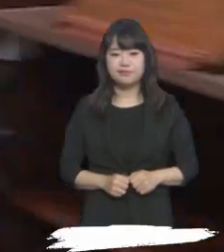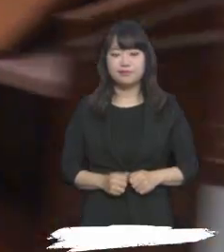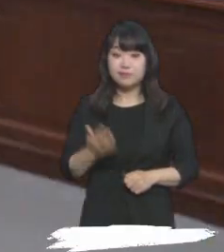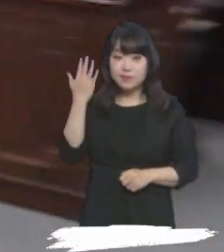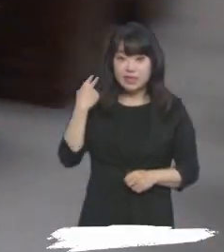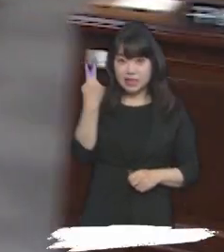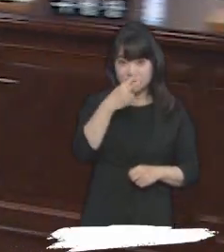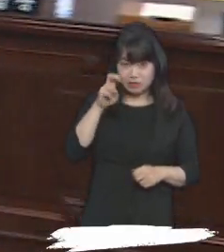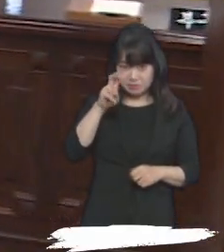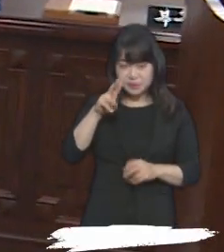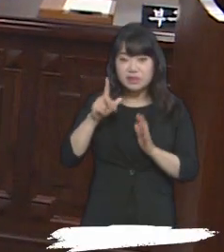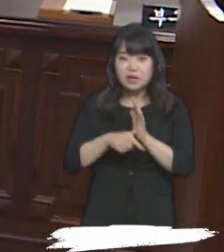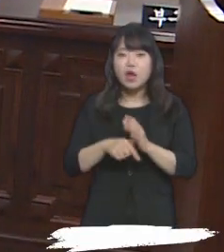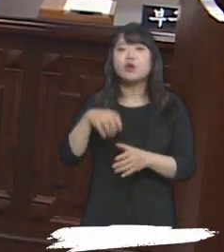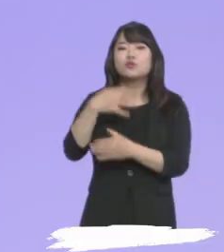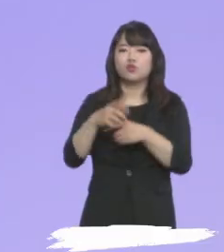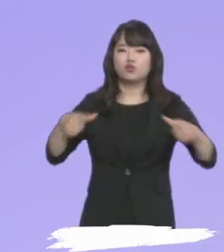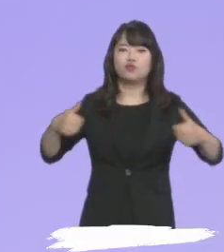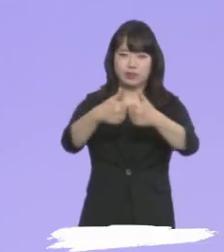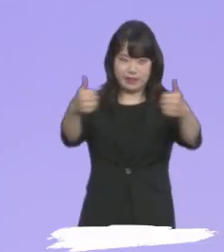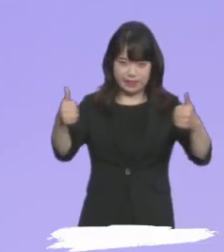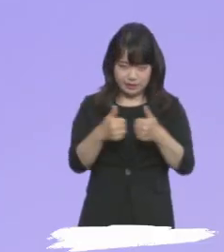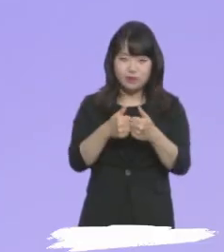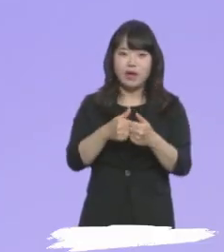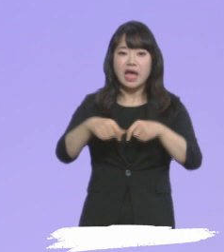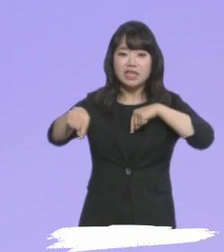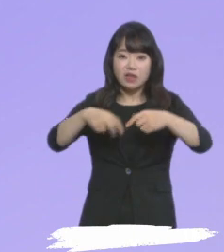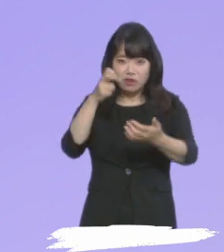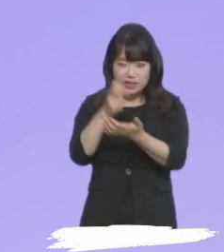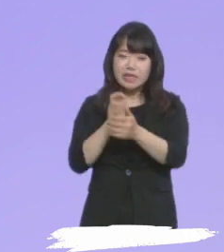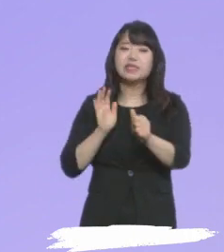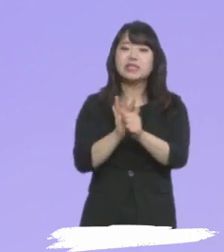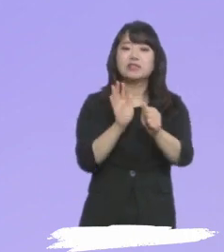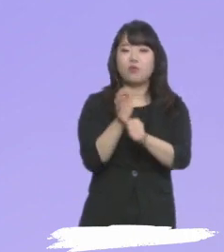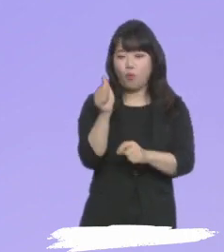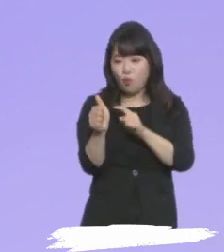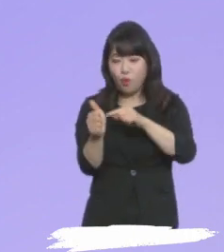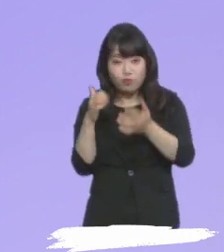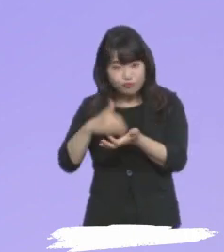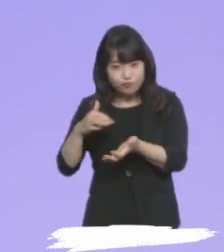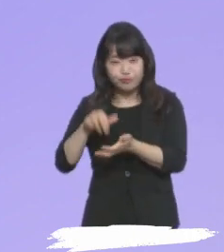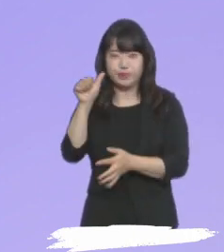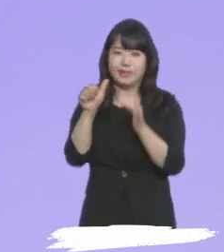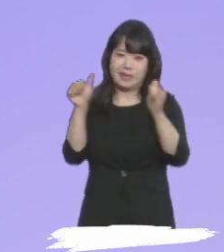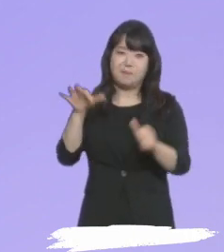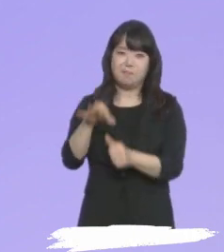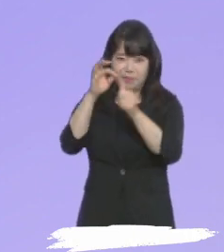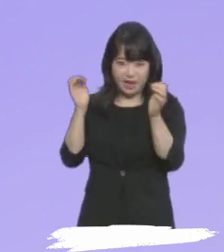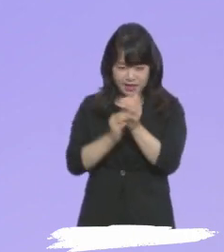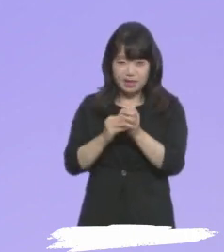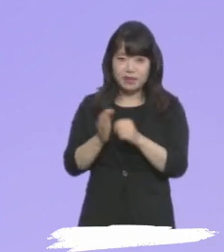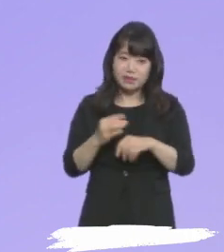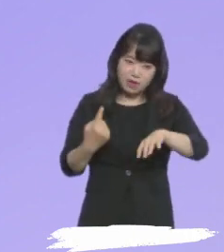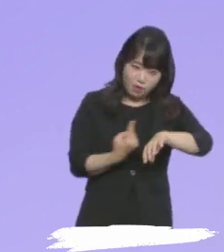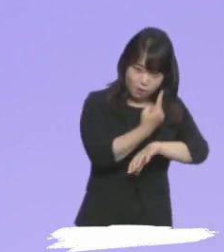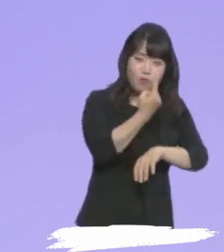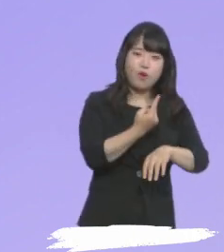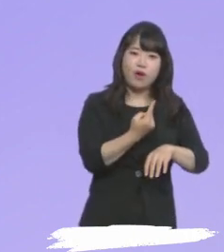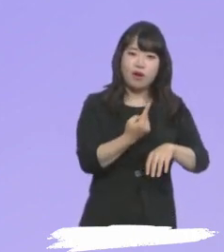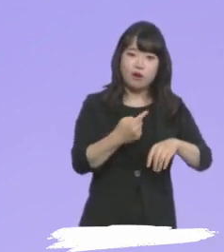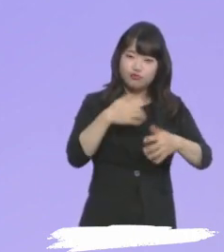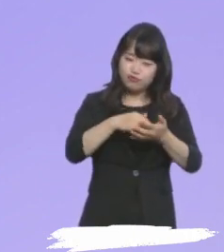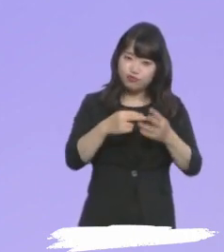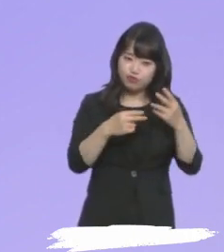지난 2022년 종로구의회가 채용한 정책지원관은 모두 5명입니다. 의장을 제외한 10명의